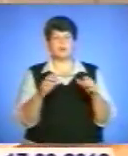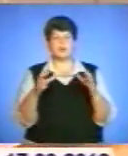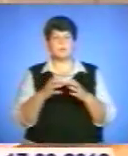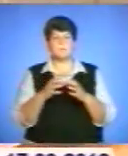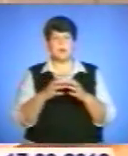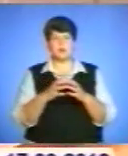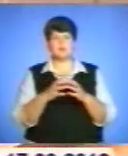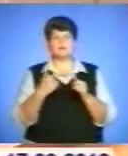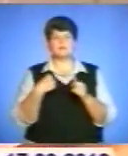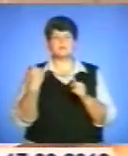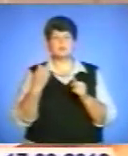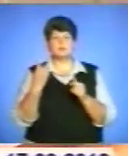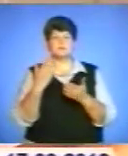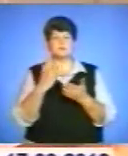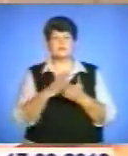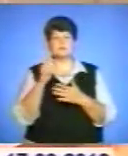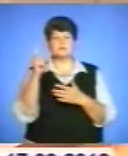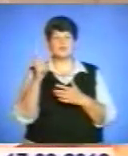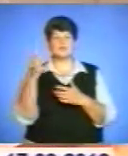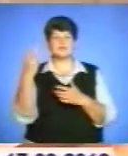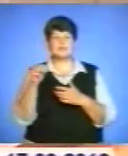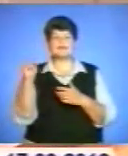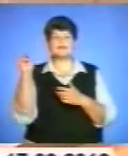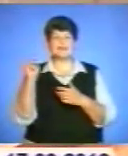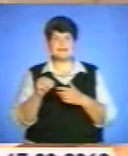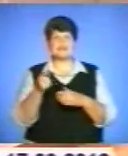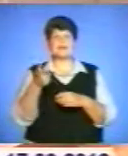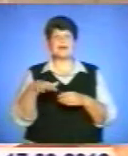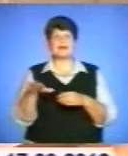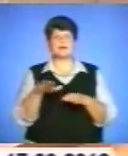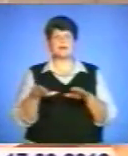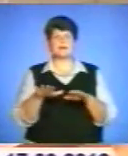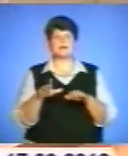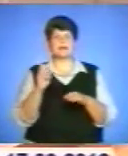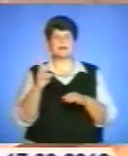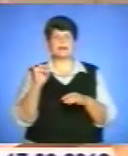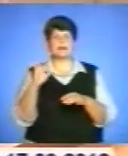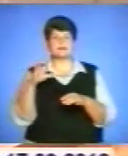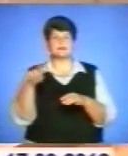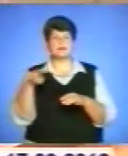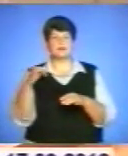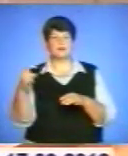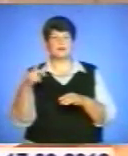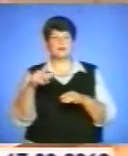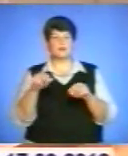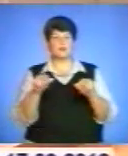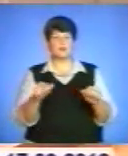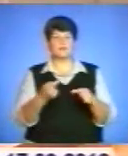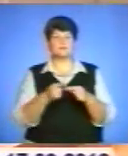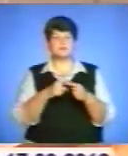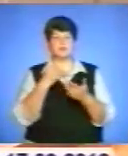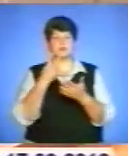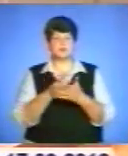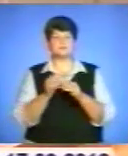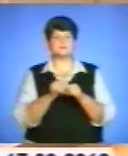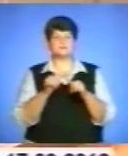області нараховується на даний час 130 тисяч гектарів кислих ґрунтів. Агрохімічні дослідження показують тенденції до